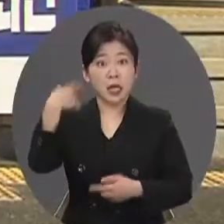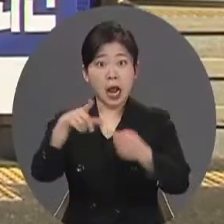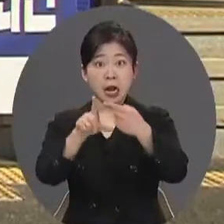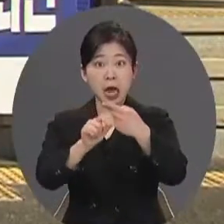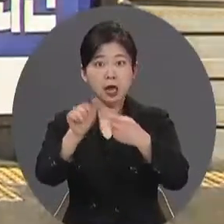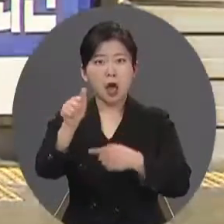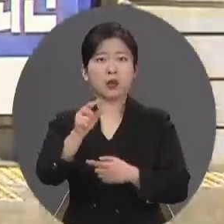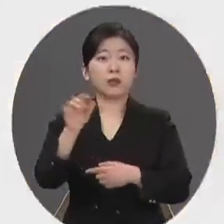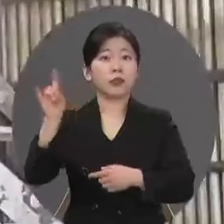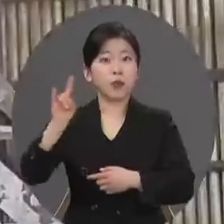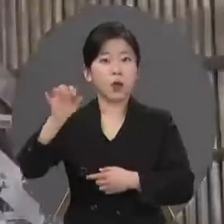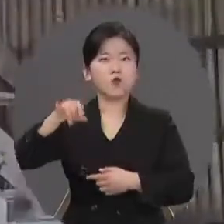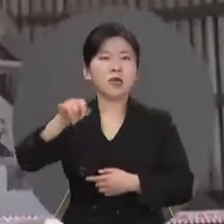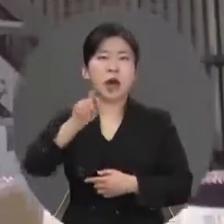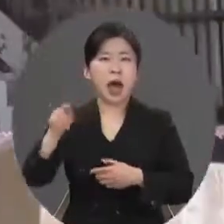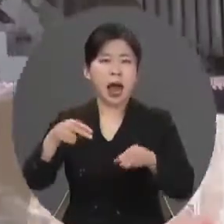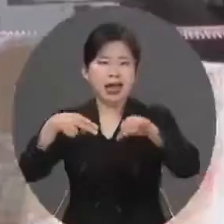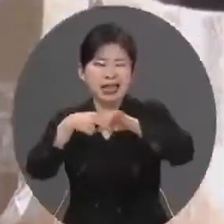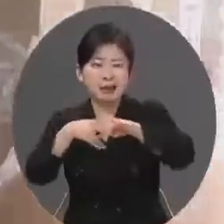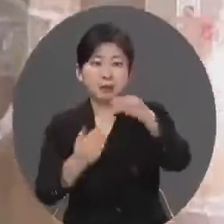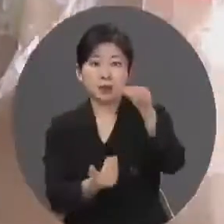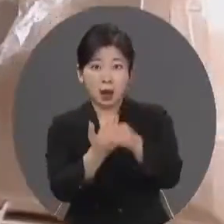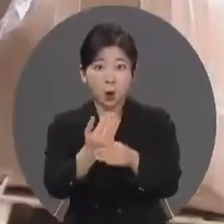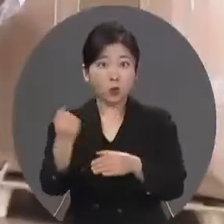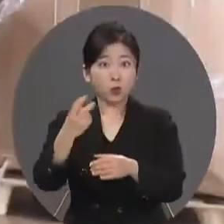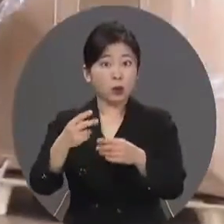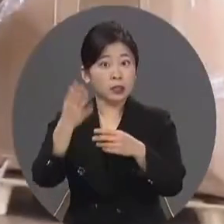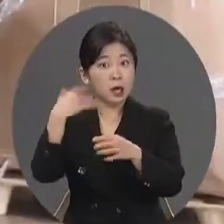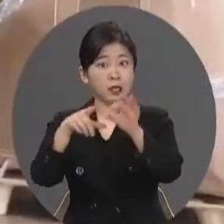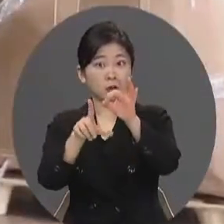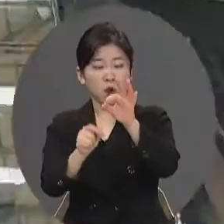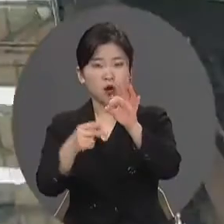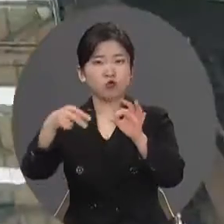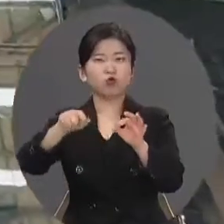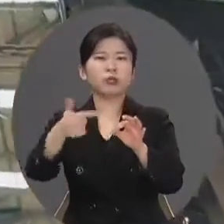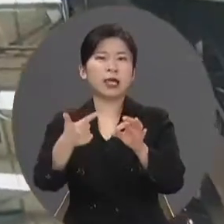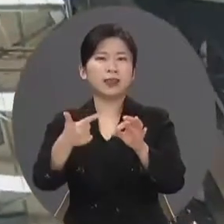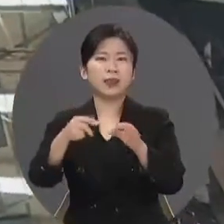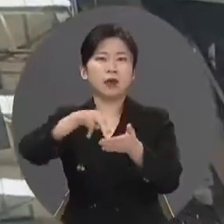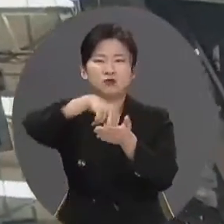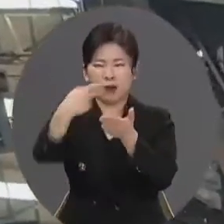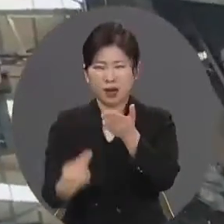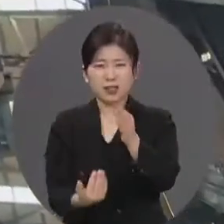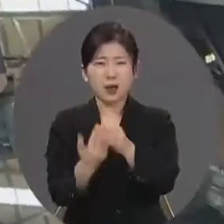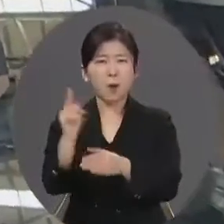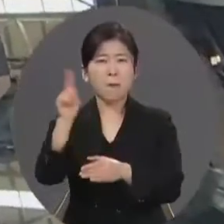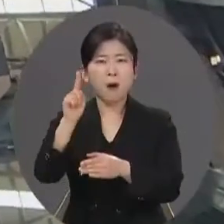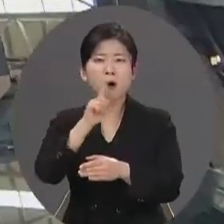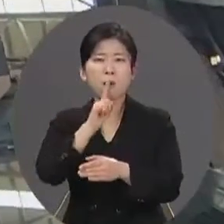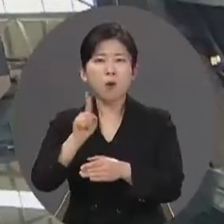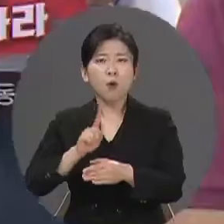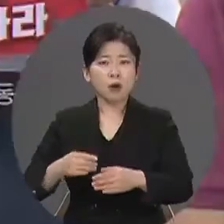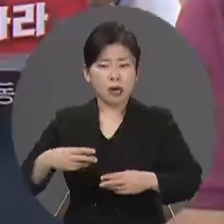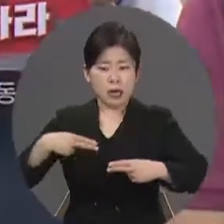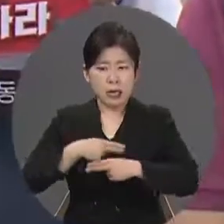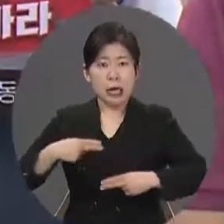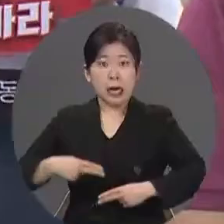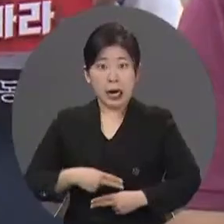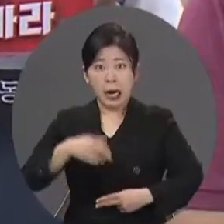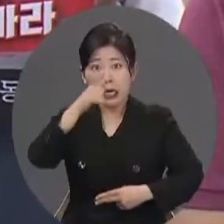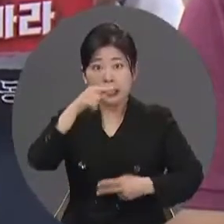현대위아 끼임 사고 지난 8월 두산중공업 추락 사고 모두 안전장치가 제대로 작동 했거나 있었다면